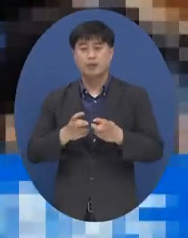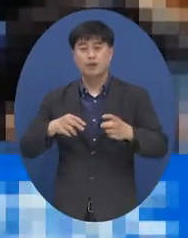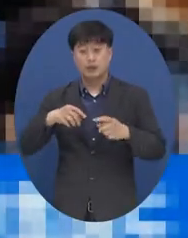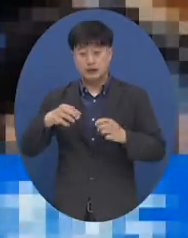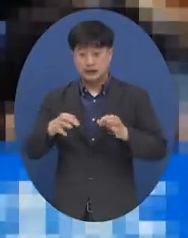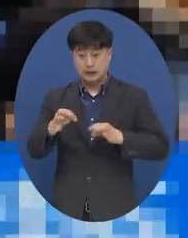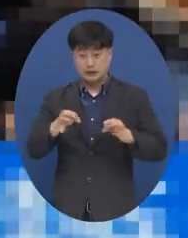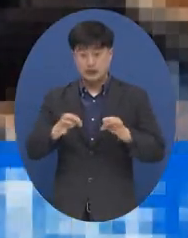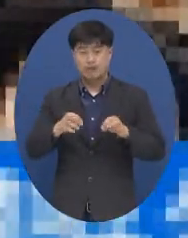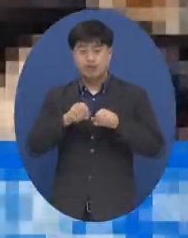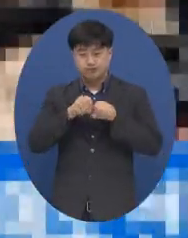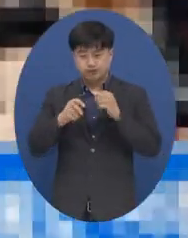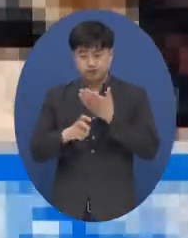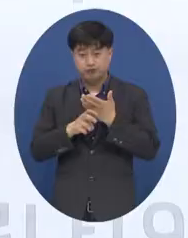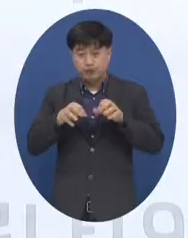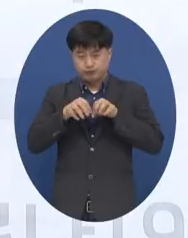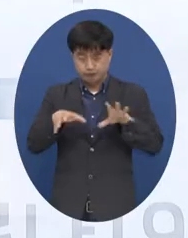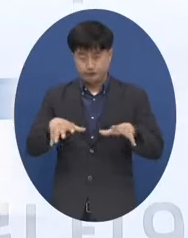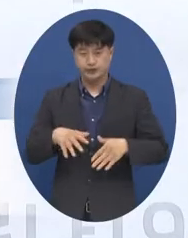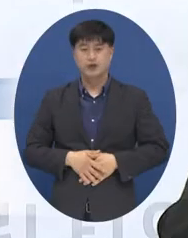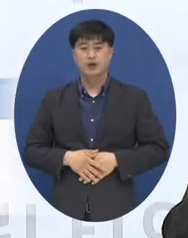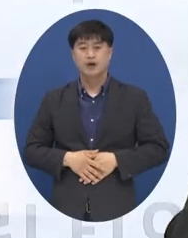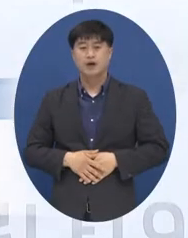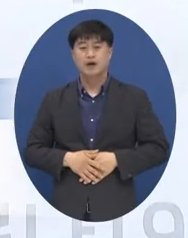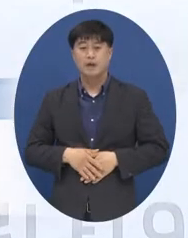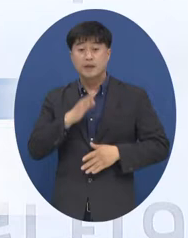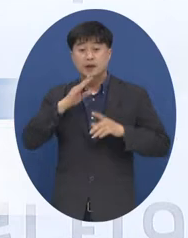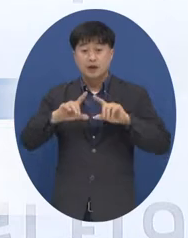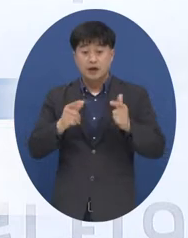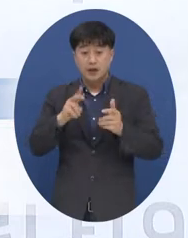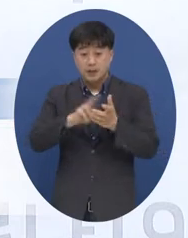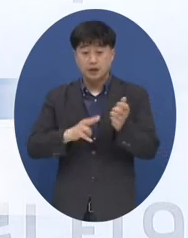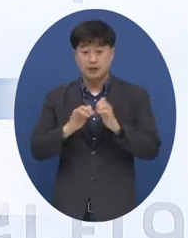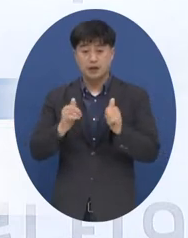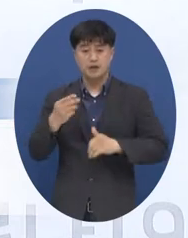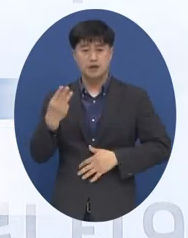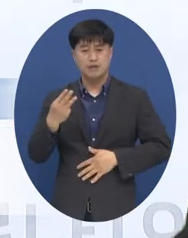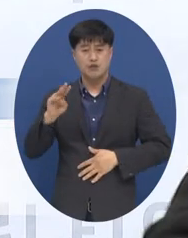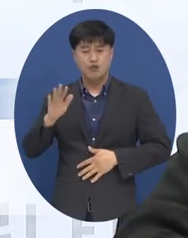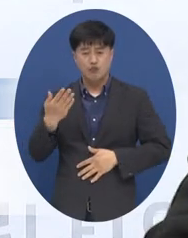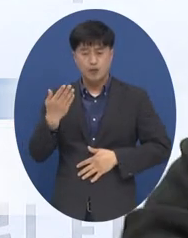다단계 업체들이 적발됐습니다. 부당하게 판매원